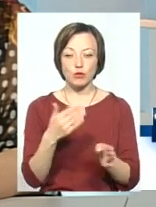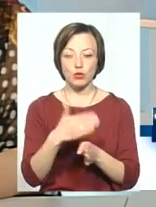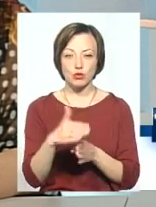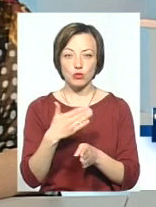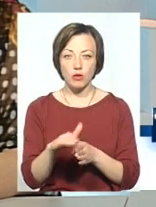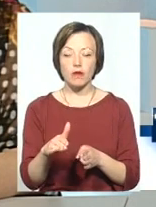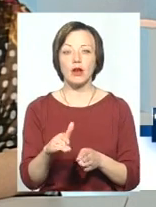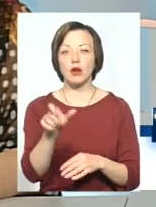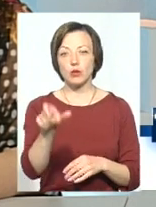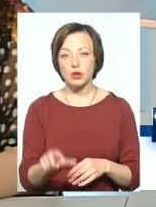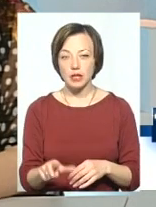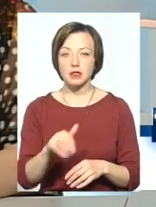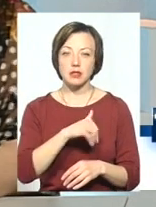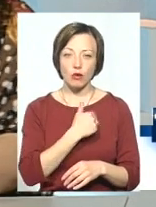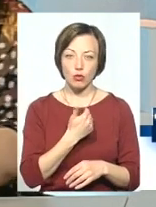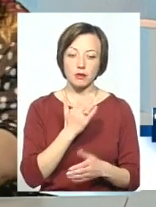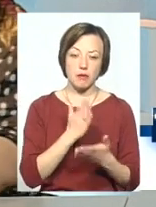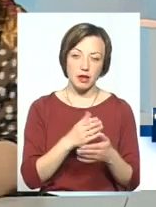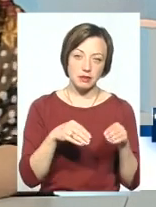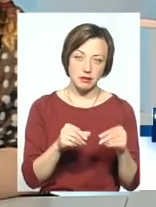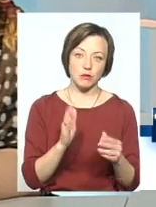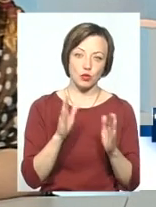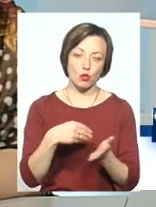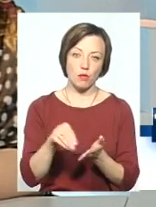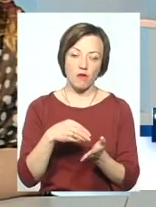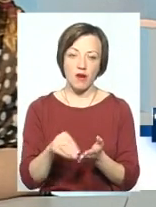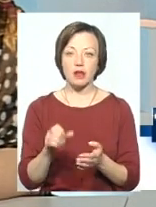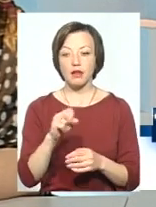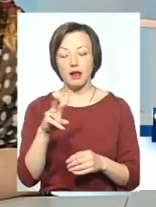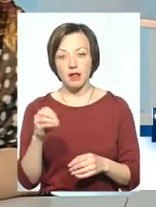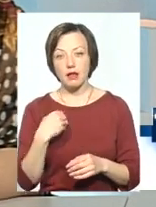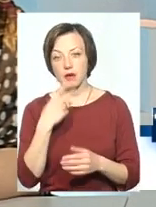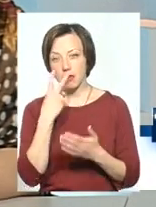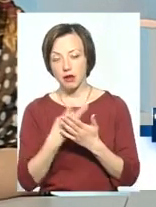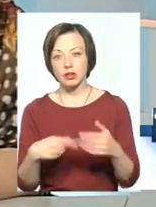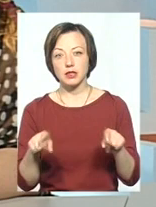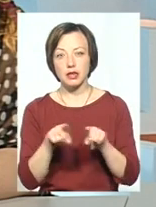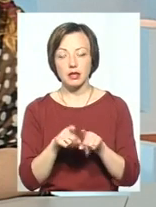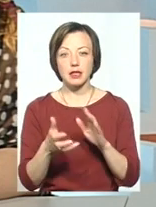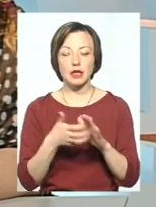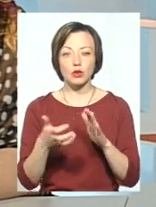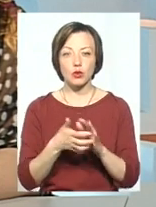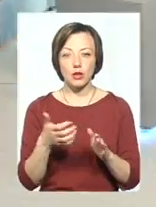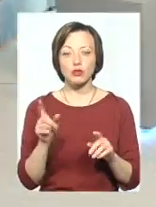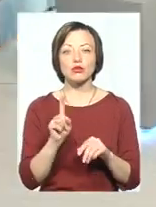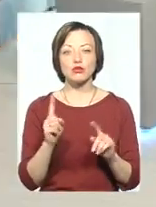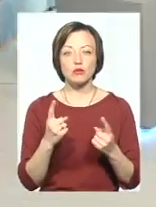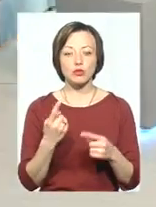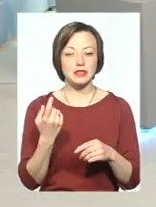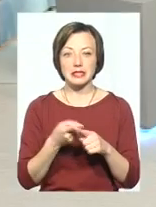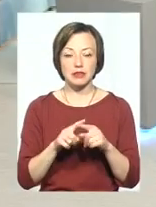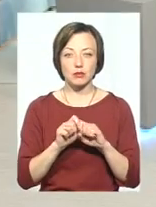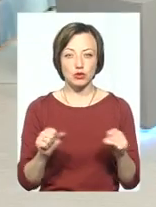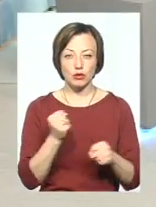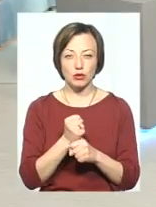тому людина та, яка захоче володіти землею, вона буде купувати. Але при цьому я бачу таку от недолік на сьогоднішній день. Чому вже це не